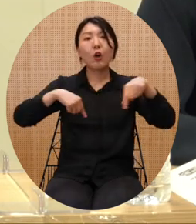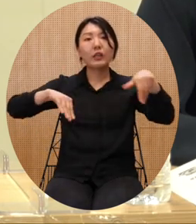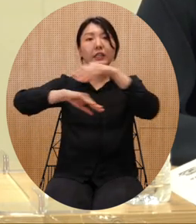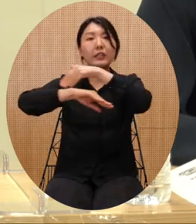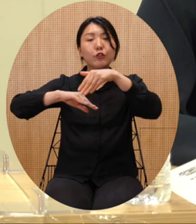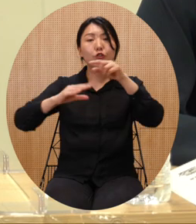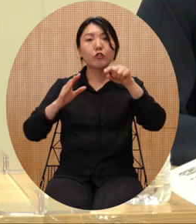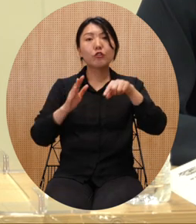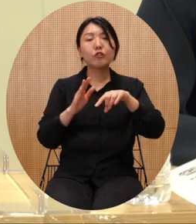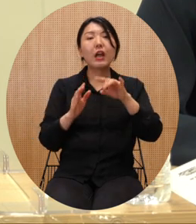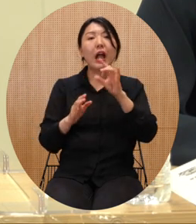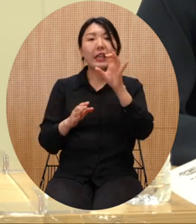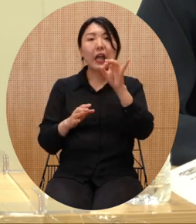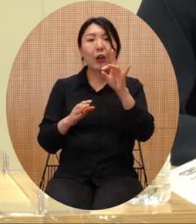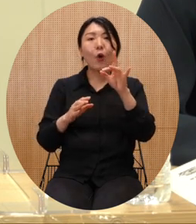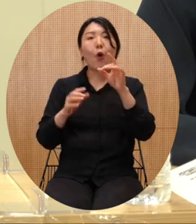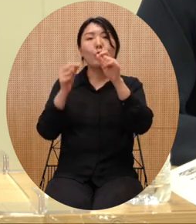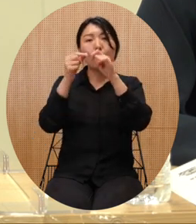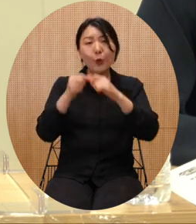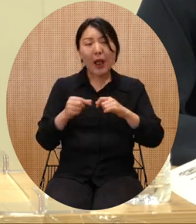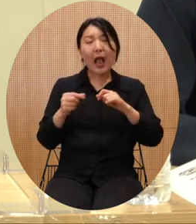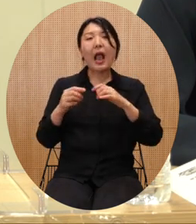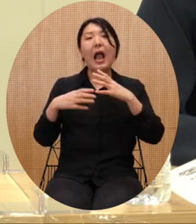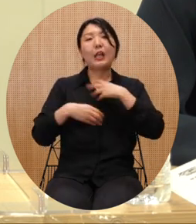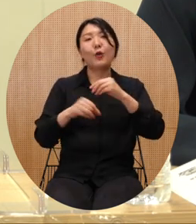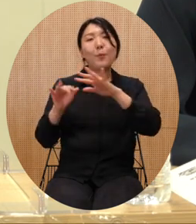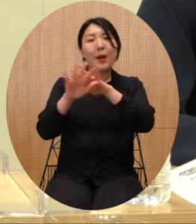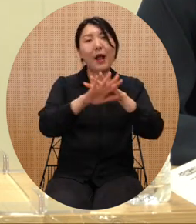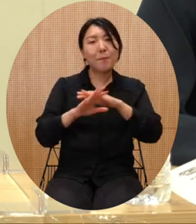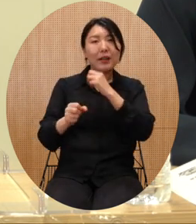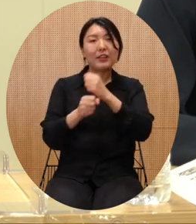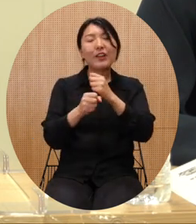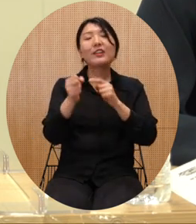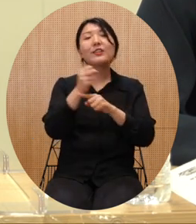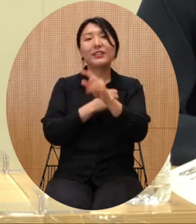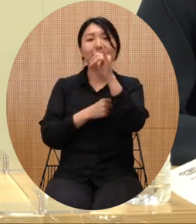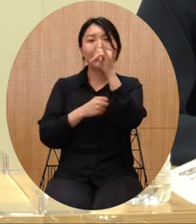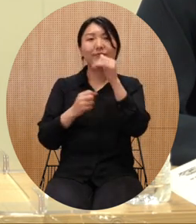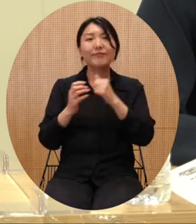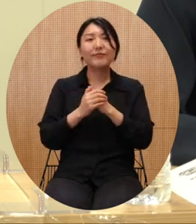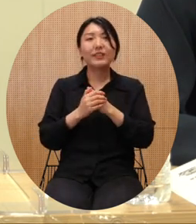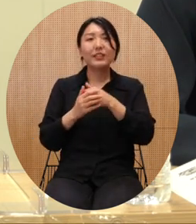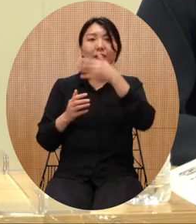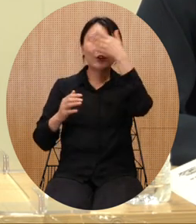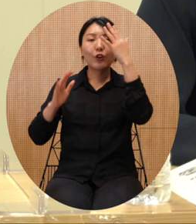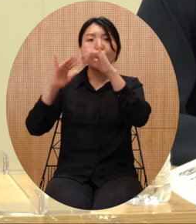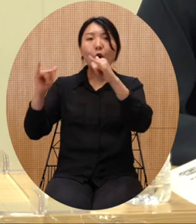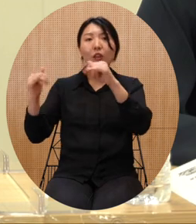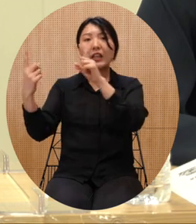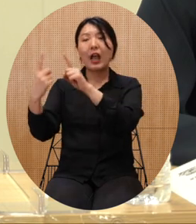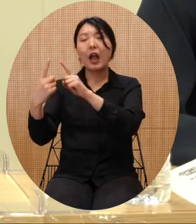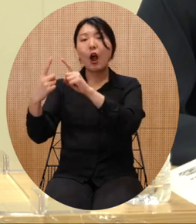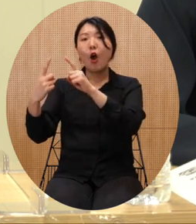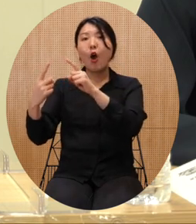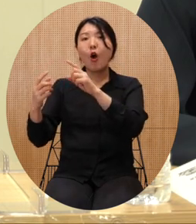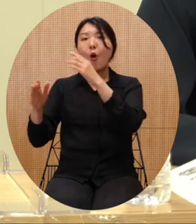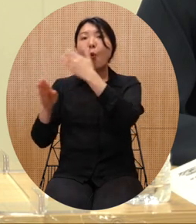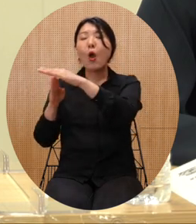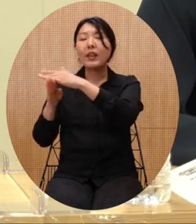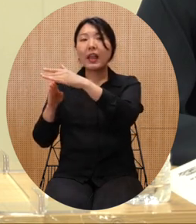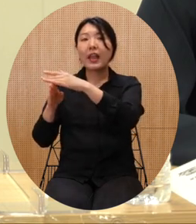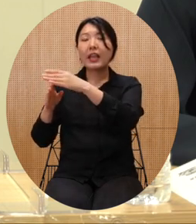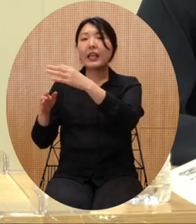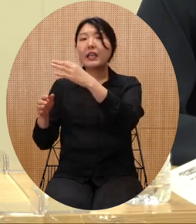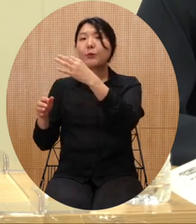사각지대를 발굴하고 촘촘한 안전망을 만드는 데 의미 있는 사업이라는 생각이 듭니다. 청년을 대상으로 하는 월세나 이자 지원 사업은 많은